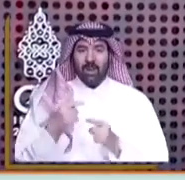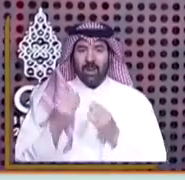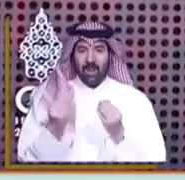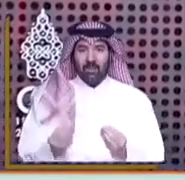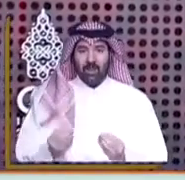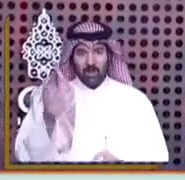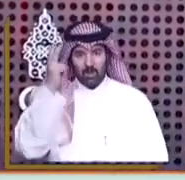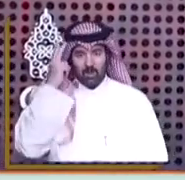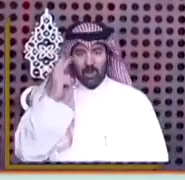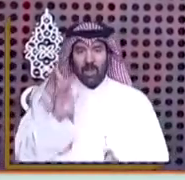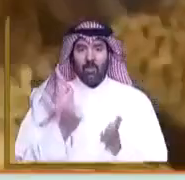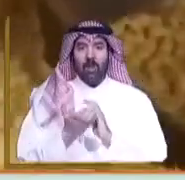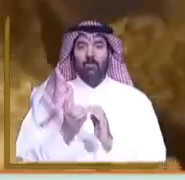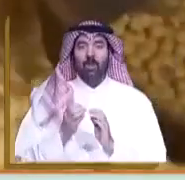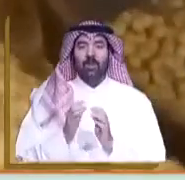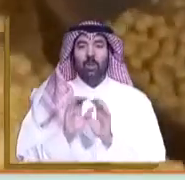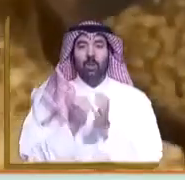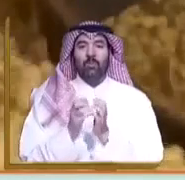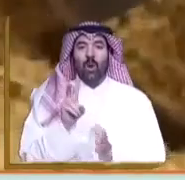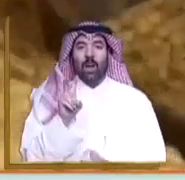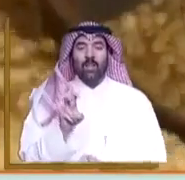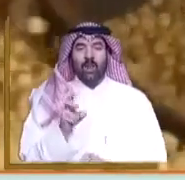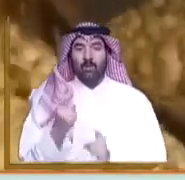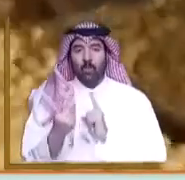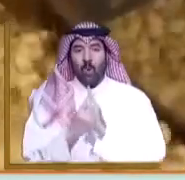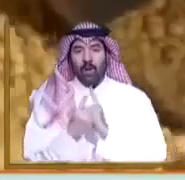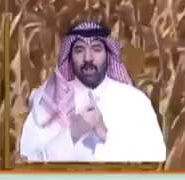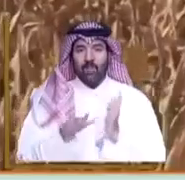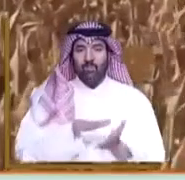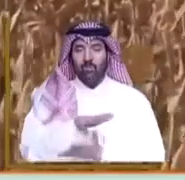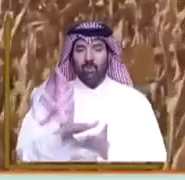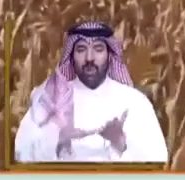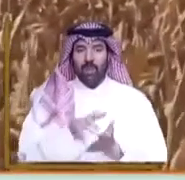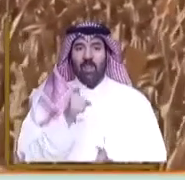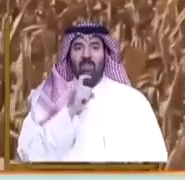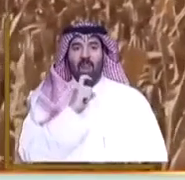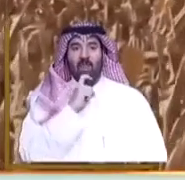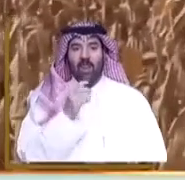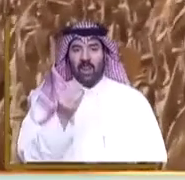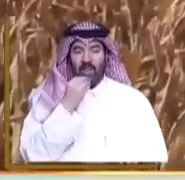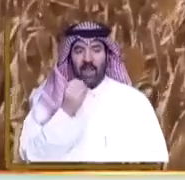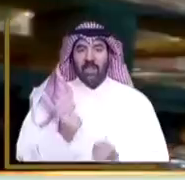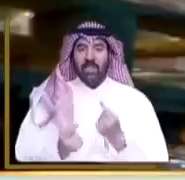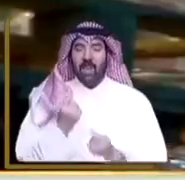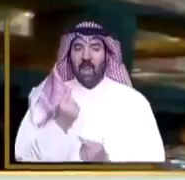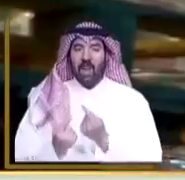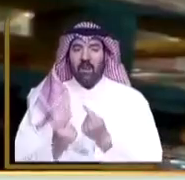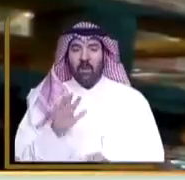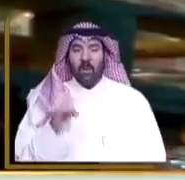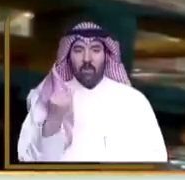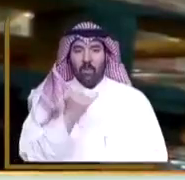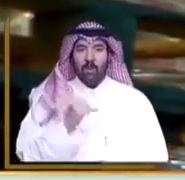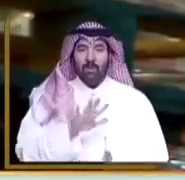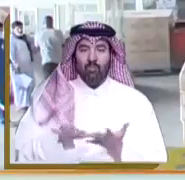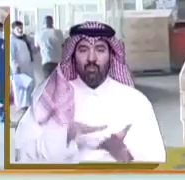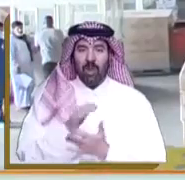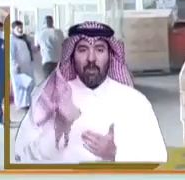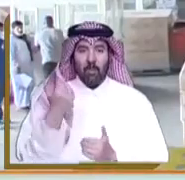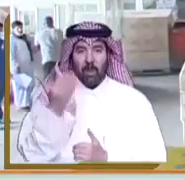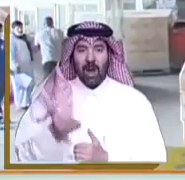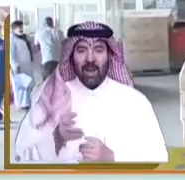المملكة لدول مجموعة العشرين لمواجهة تحديات أنظمة الإنتاج الغذائي والزراعي، خاصة بعد جائحة كورونا